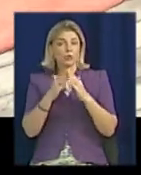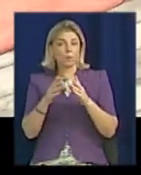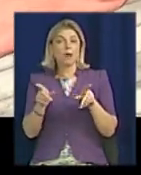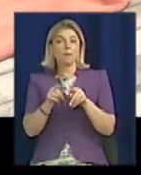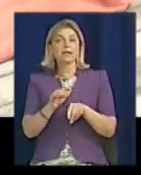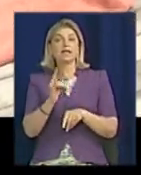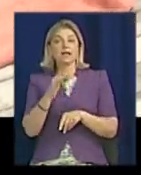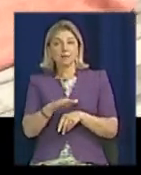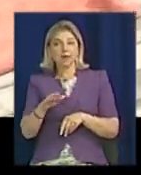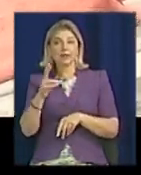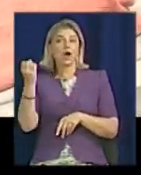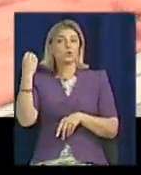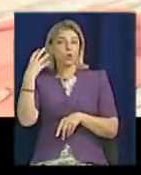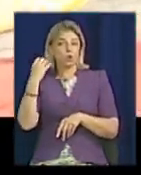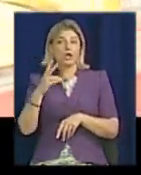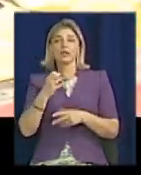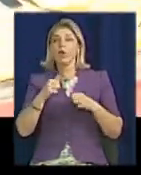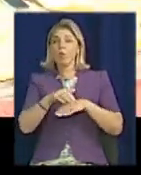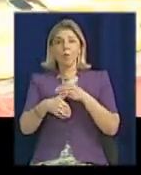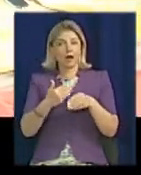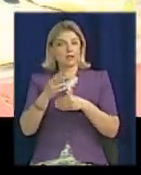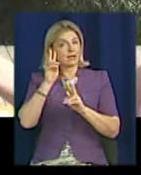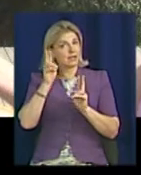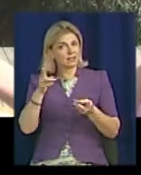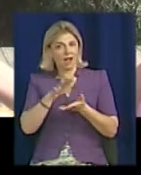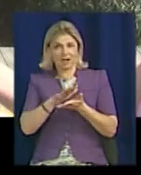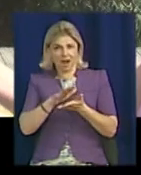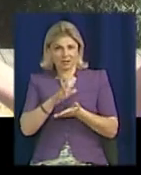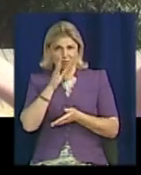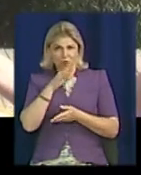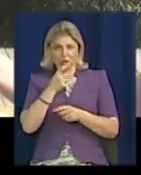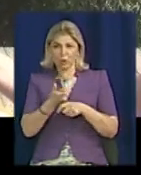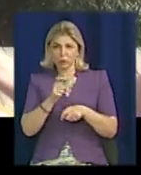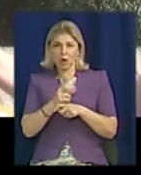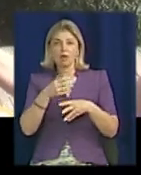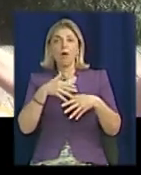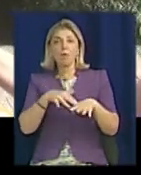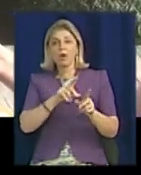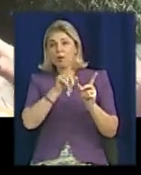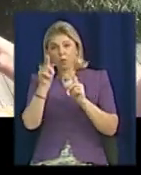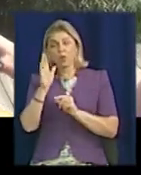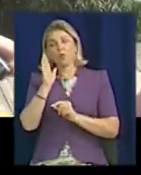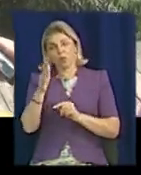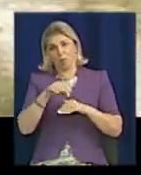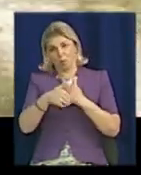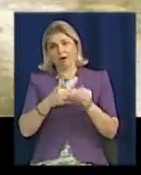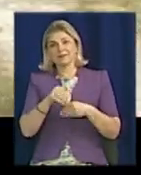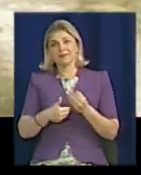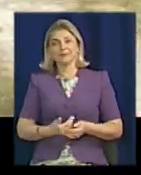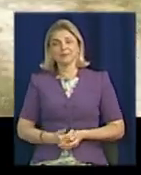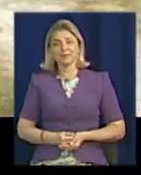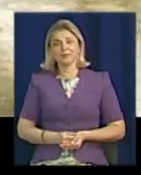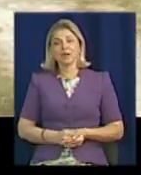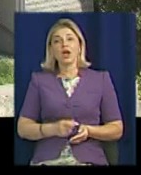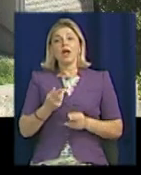дитиною можна на сонечко. Ми не купаємося, не знаю, брудна вода дуже. На море поїдемо, будемо купатися.